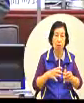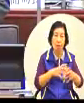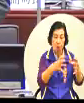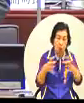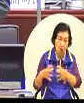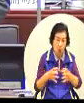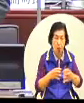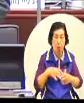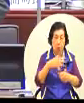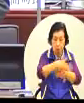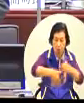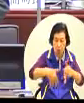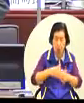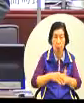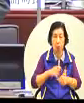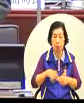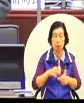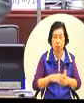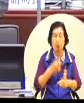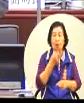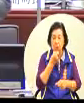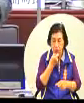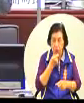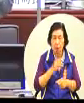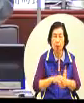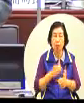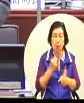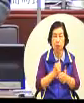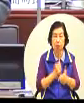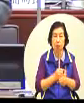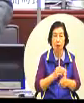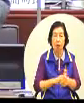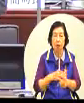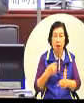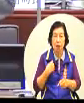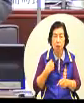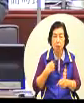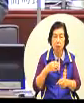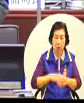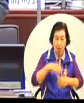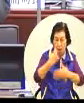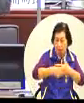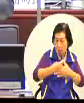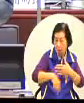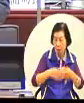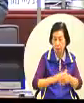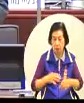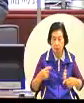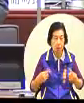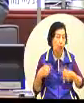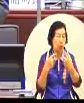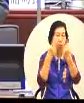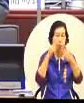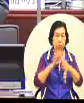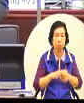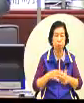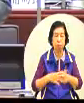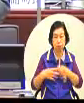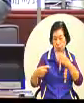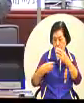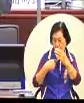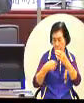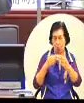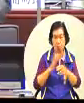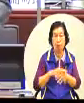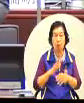做，虽然我遍体鳞伤，我被羞辱那红焦炭我都吞论，那我愿